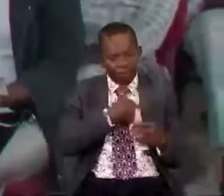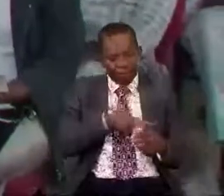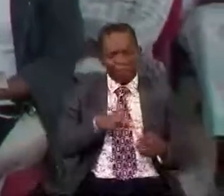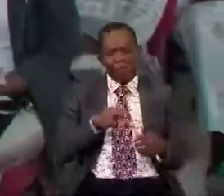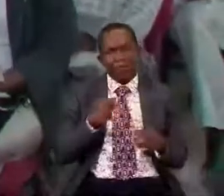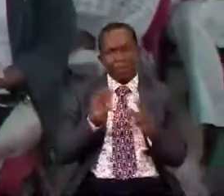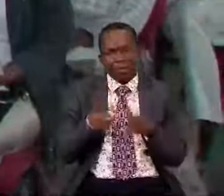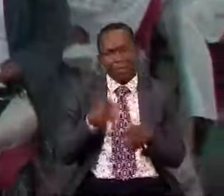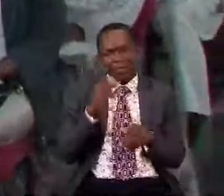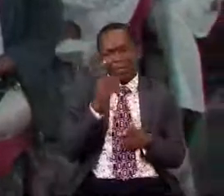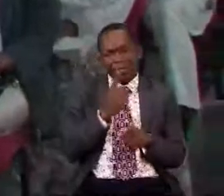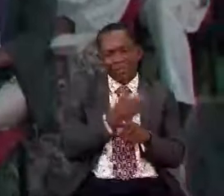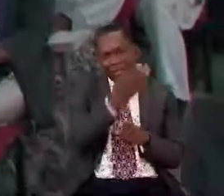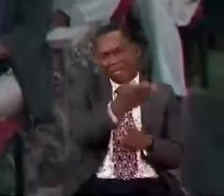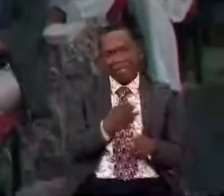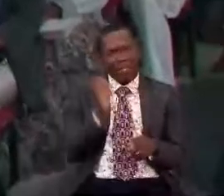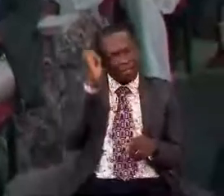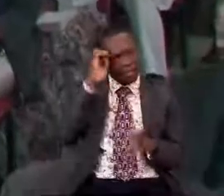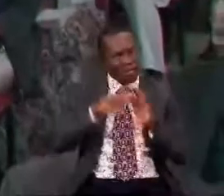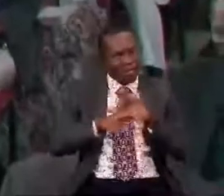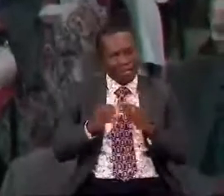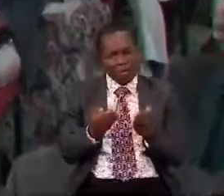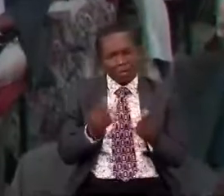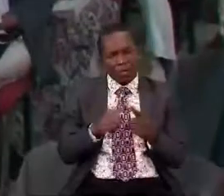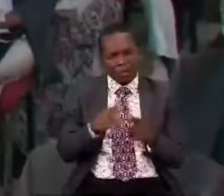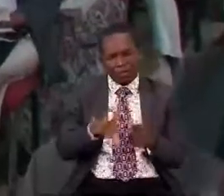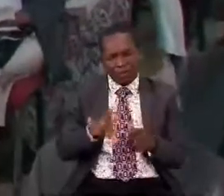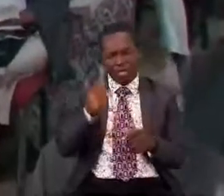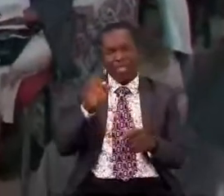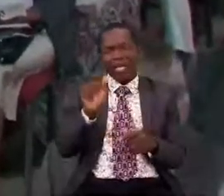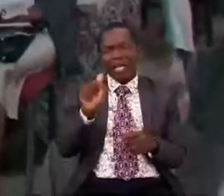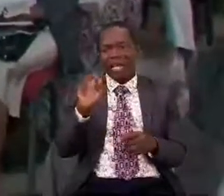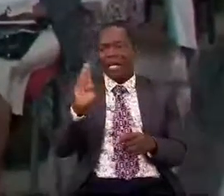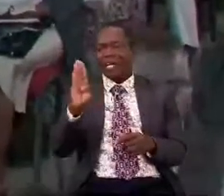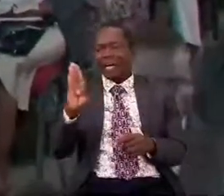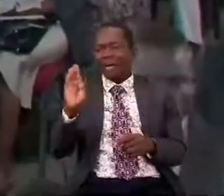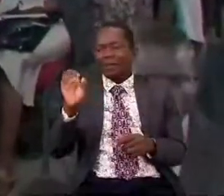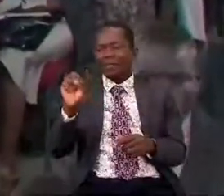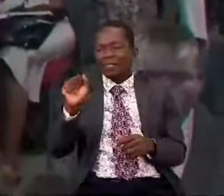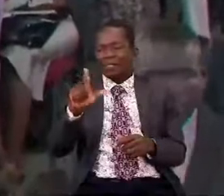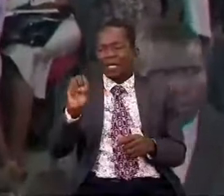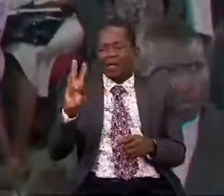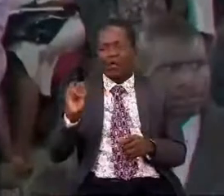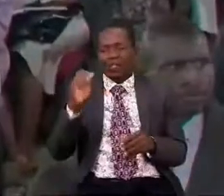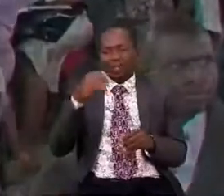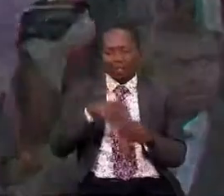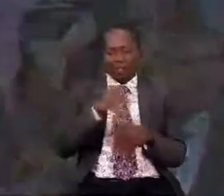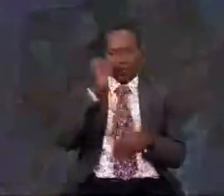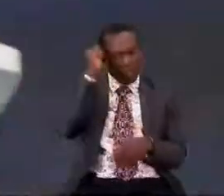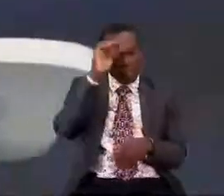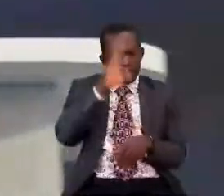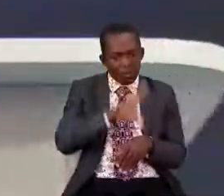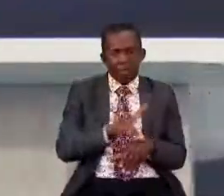veut pas établir quelqu'un qui veut seulement saisir le pouvoir et qui dit, c'est moi qui suis là, je suis